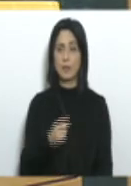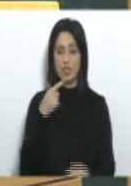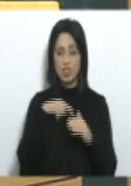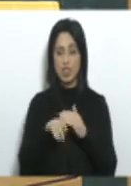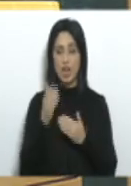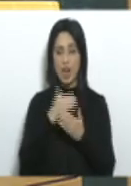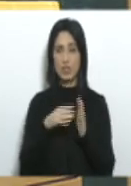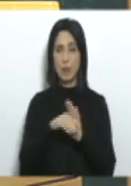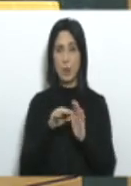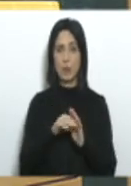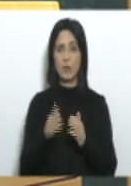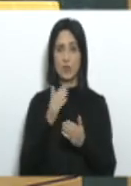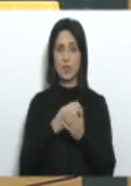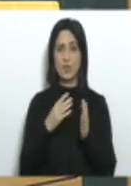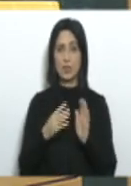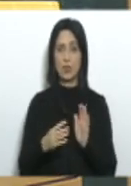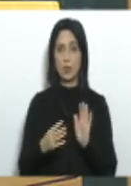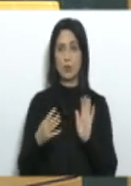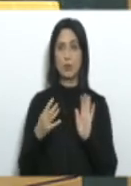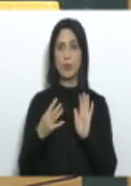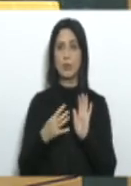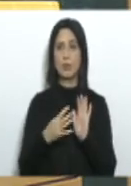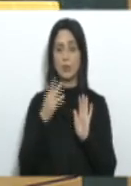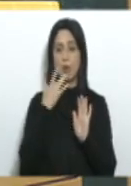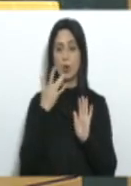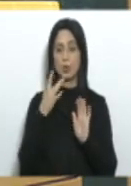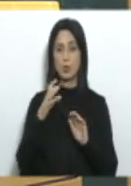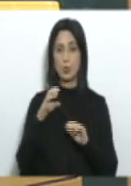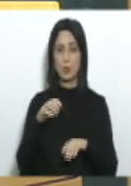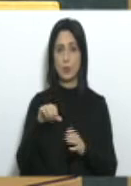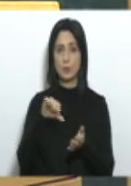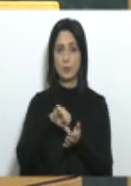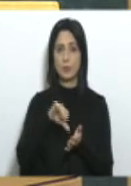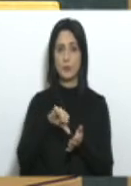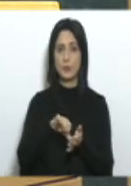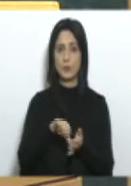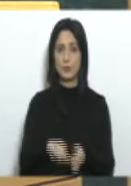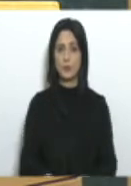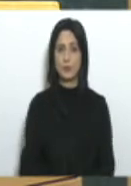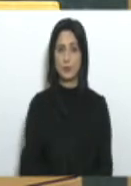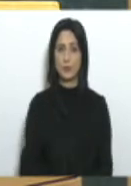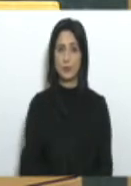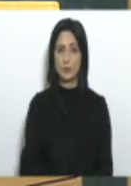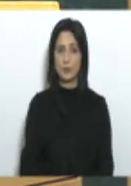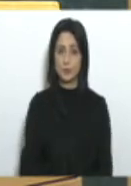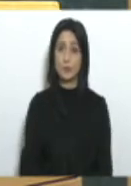გამომდინარე, როდესაც 9 პოლიტიკური სუბიექტი გახდა პარლამენტის